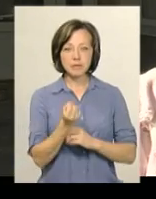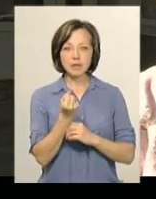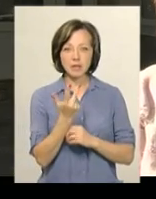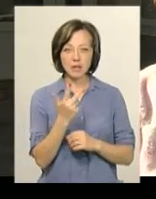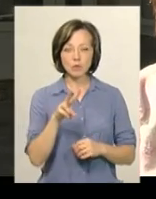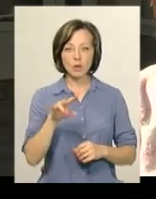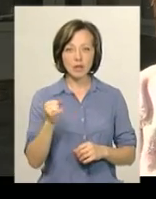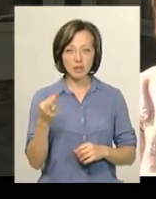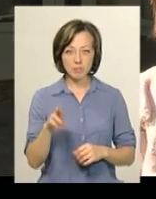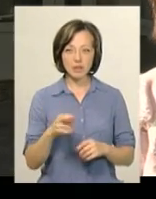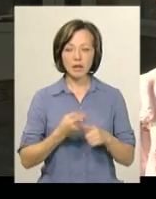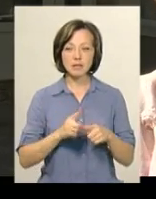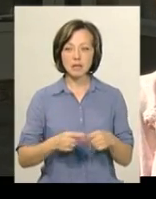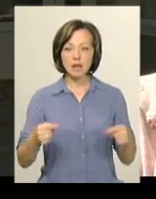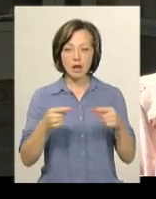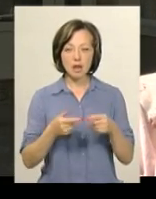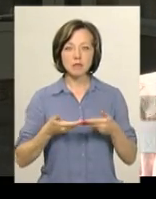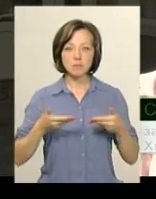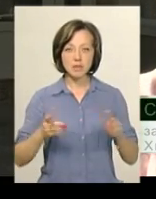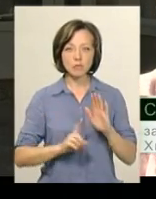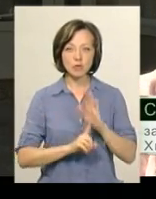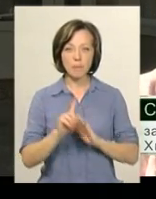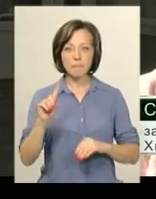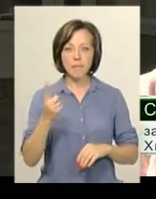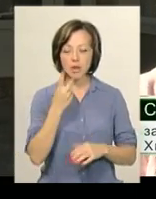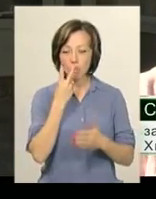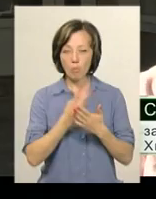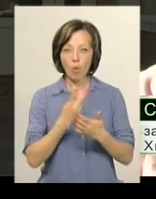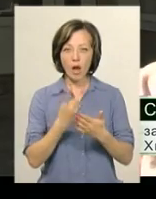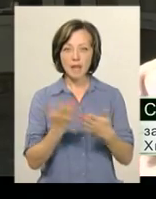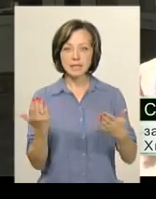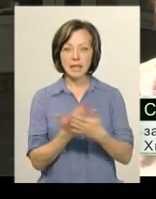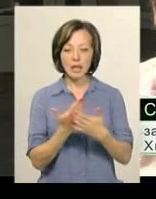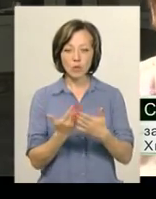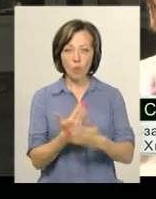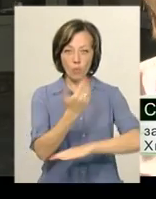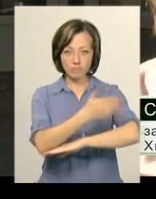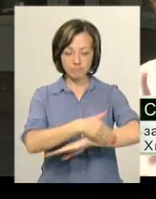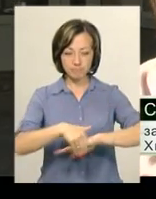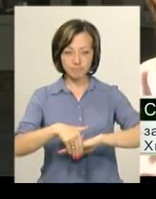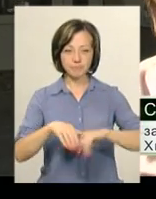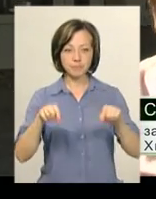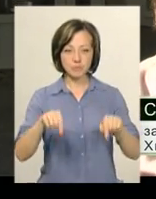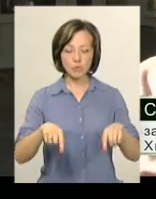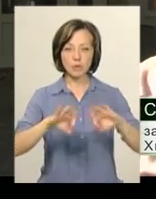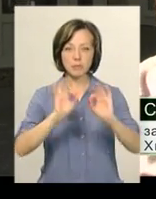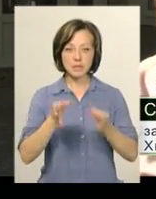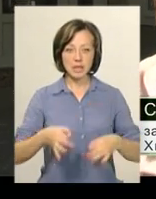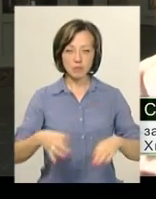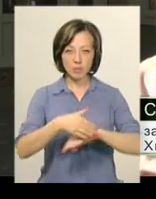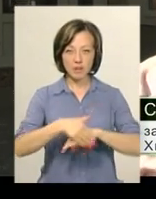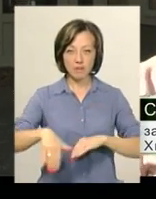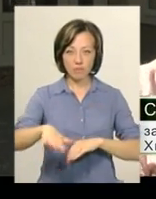13 липня ось якраз ми започаткуємо вперше показ кіно «Під відкритим небом», якраз тут, в мистецькому дворику,